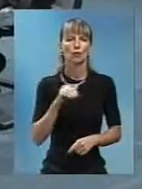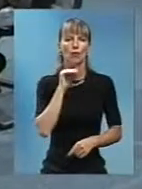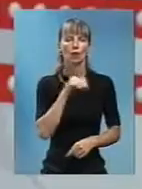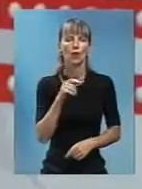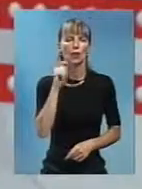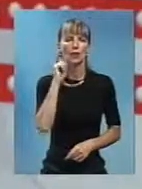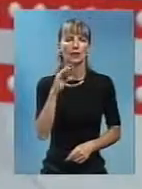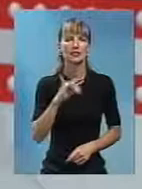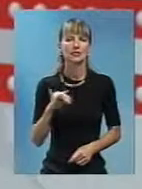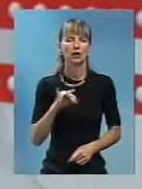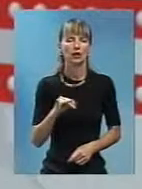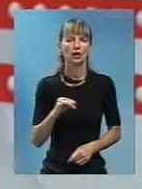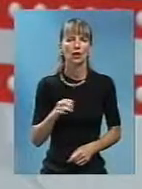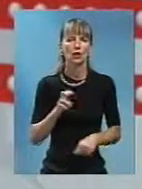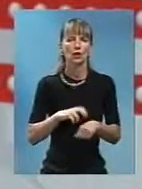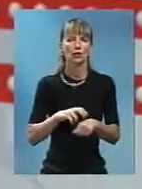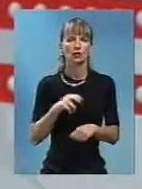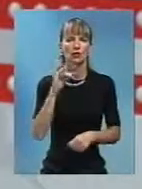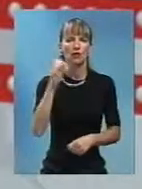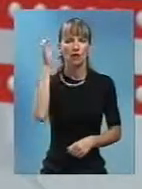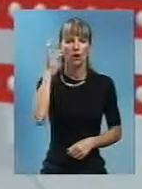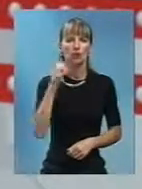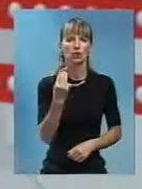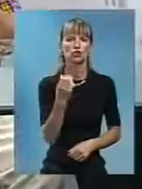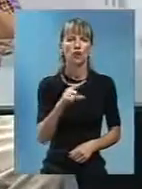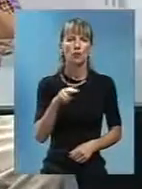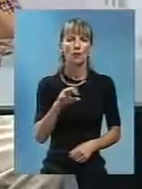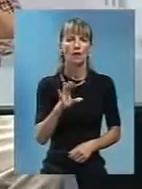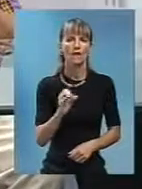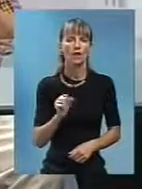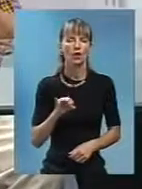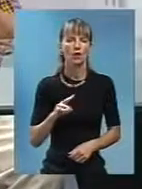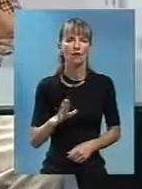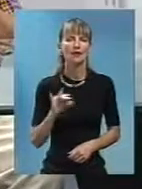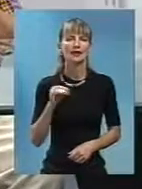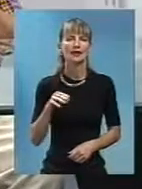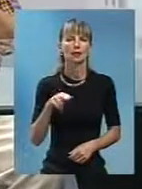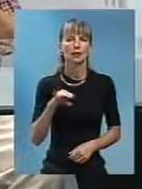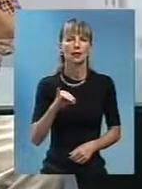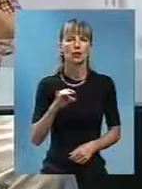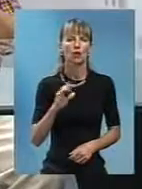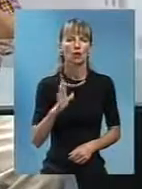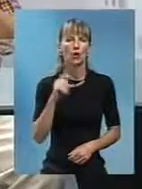української історії, доктор історичних наук Георгій Шаповалов і Дмитро Піркл,